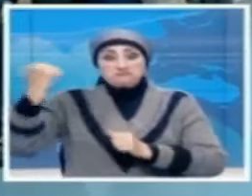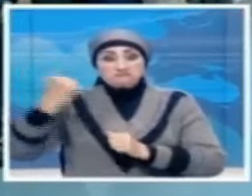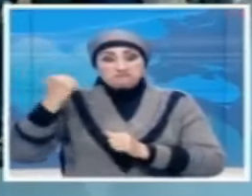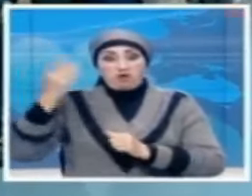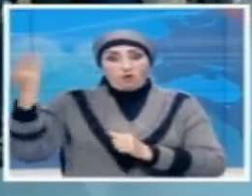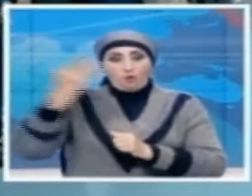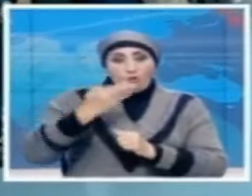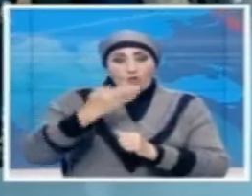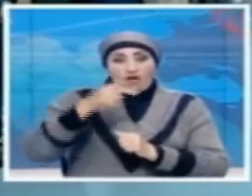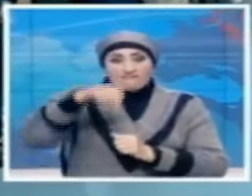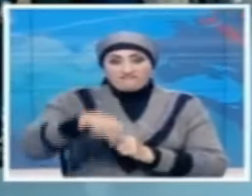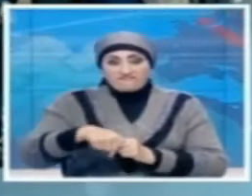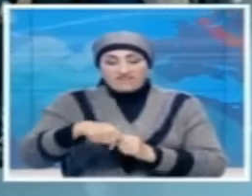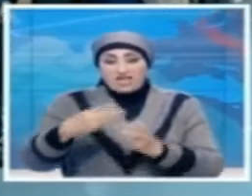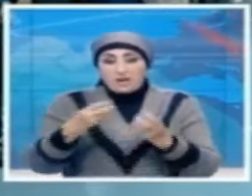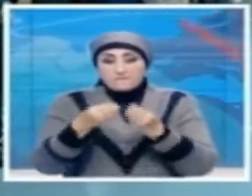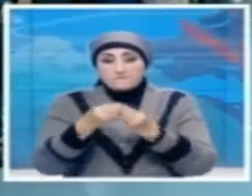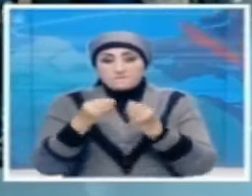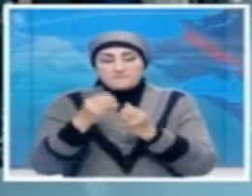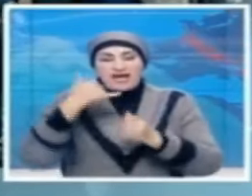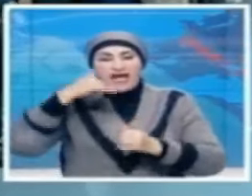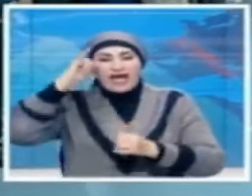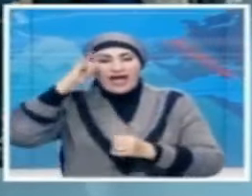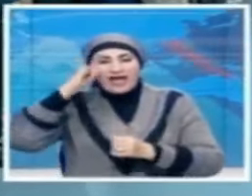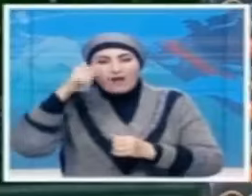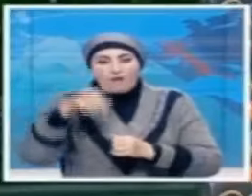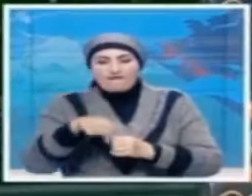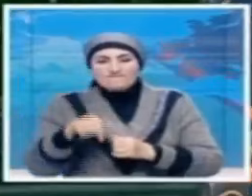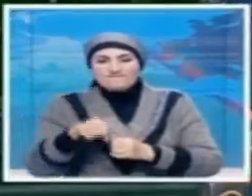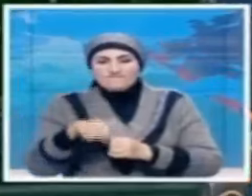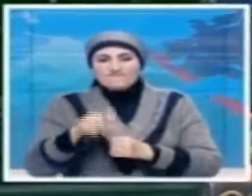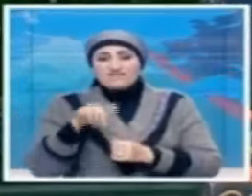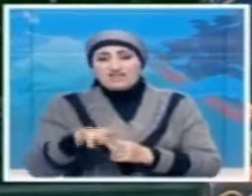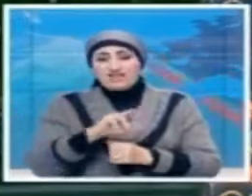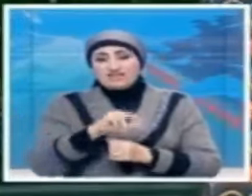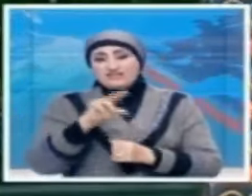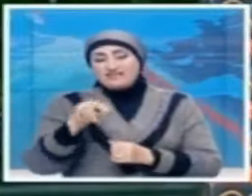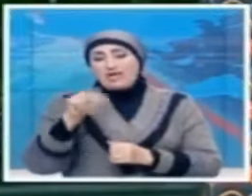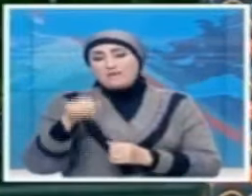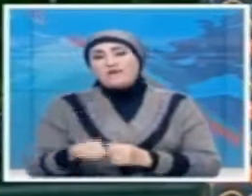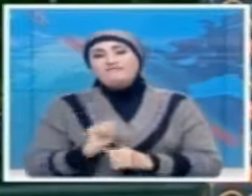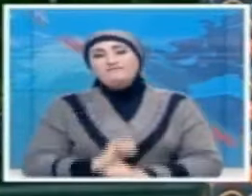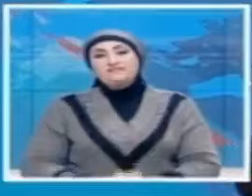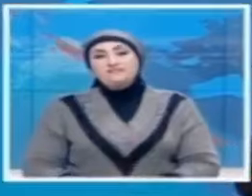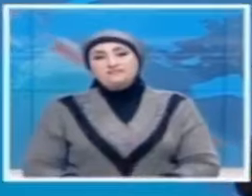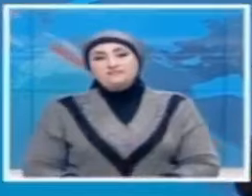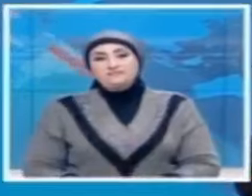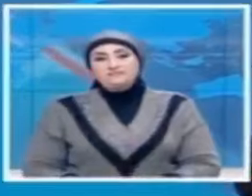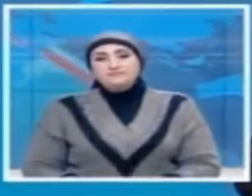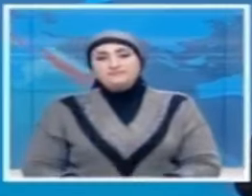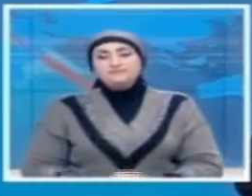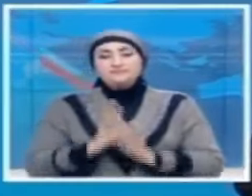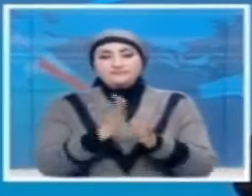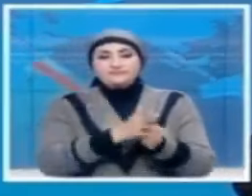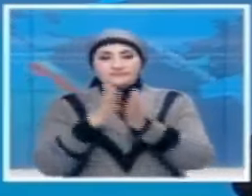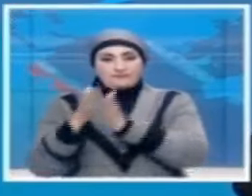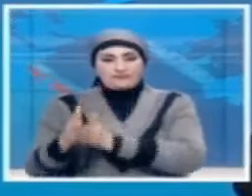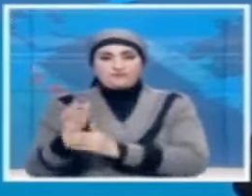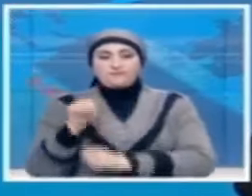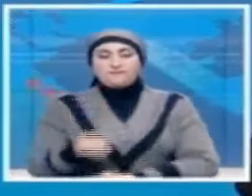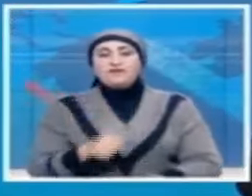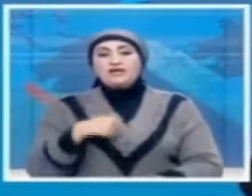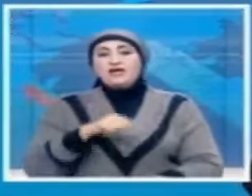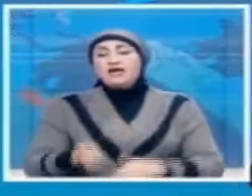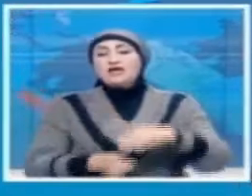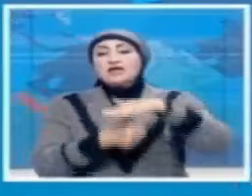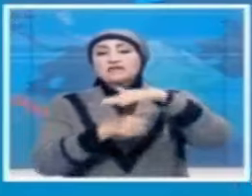خلال السلالات المصريه، او ان احنا نستمر في استدامه السلاله الاجنبيه. كما أكد رئيس